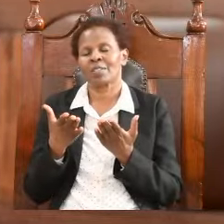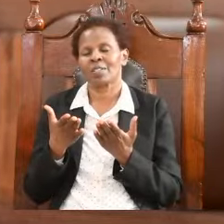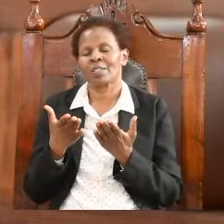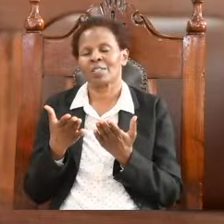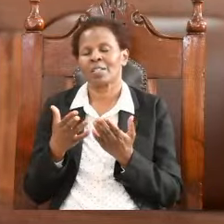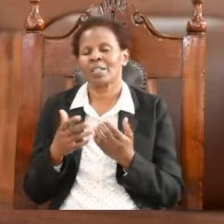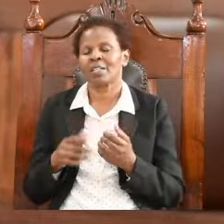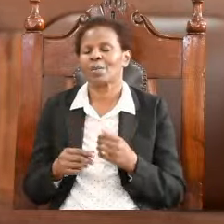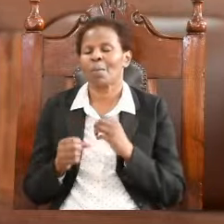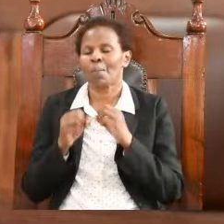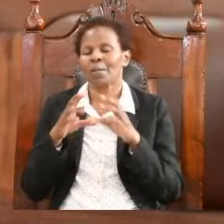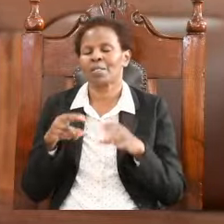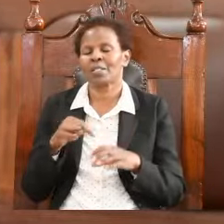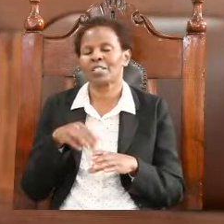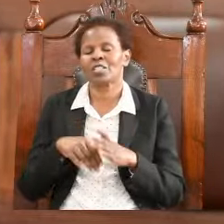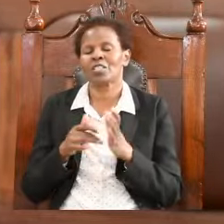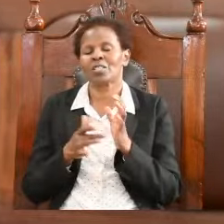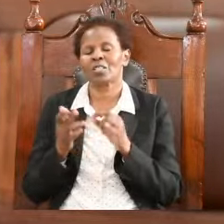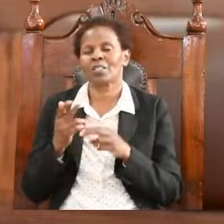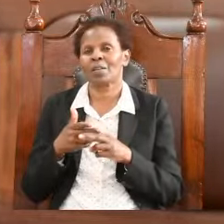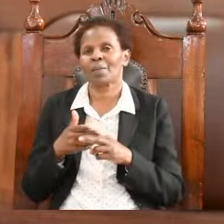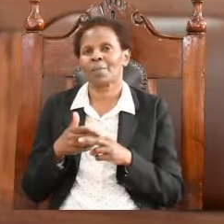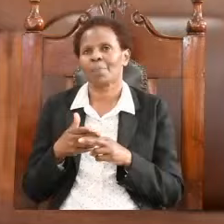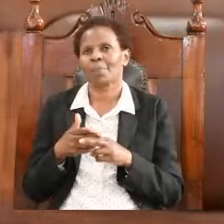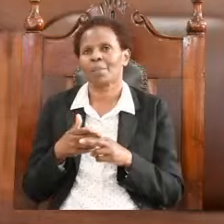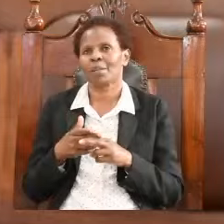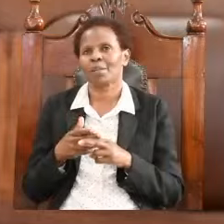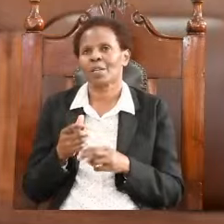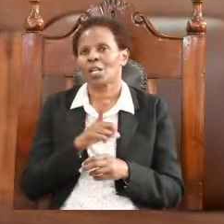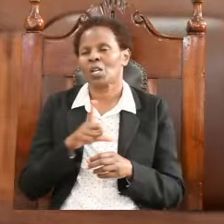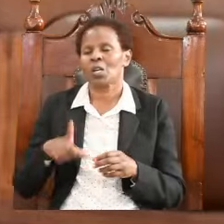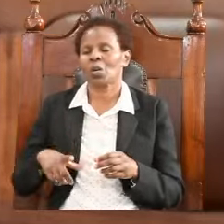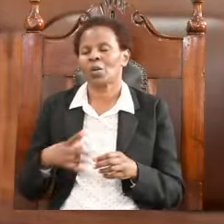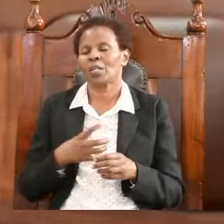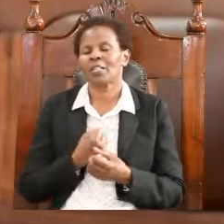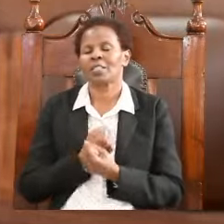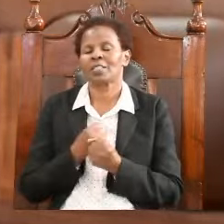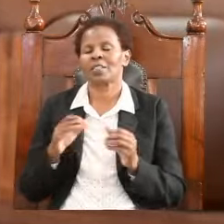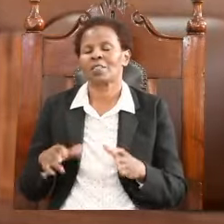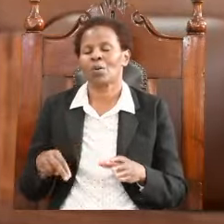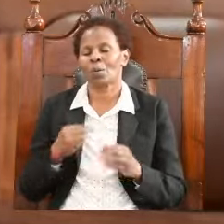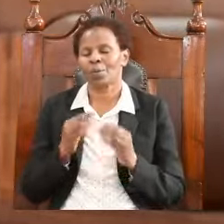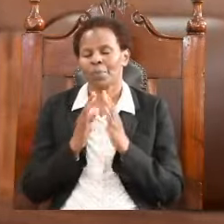no turathime uthini wa ritwa ria Jesu mwathani na muhonokia witu twahoya.